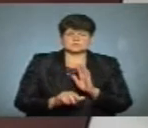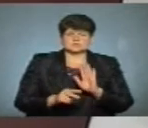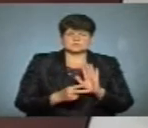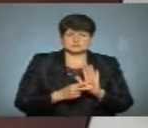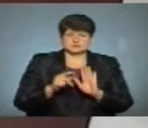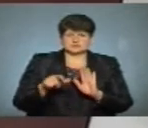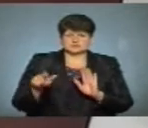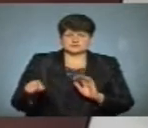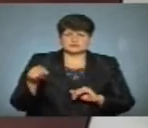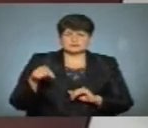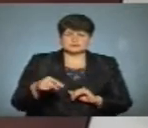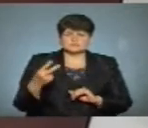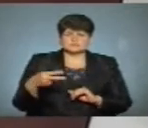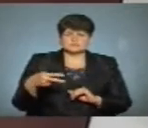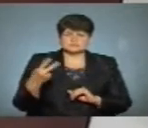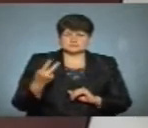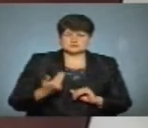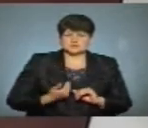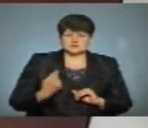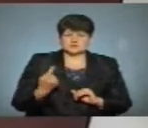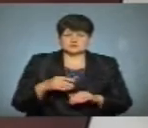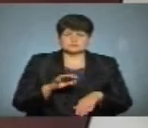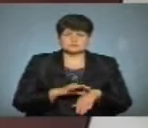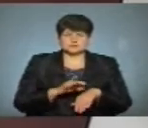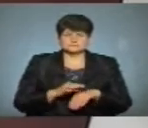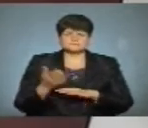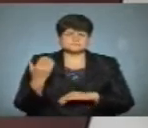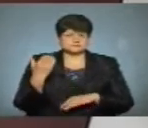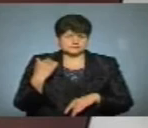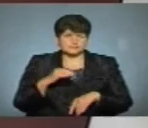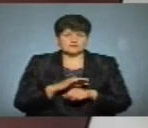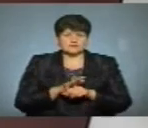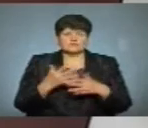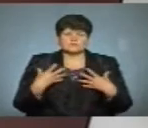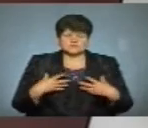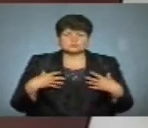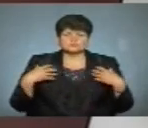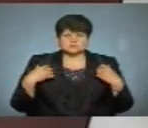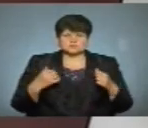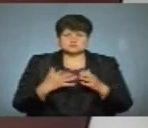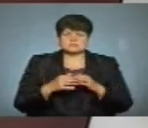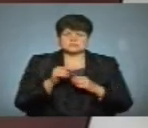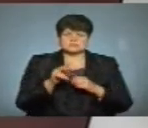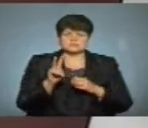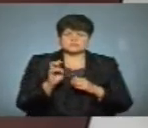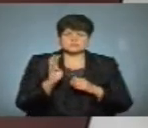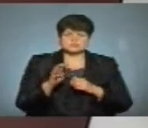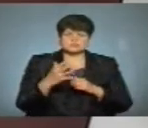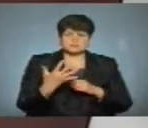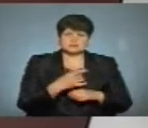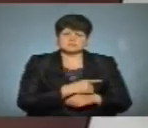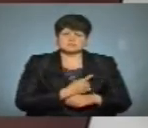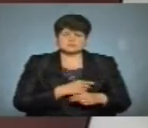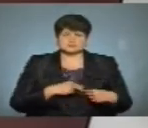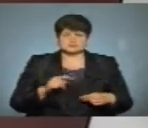1467 осіб, 1022 жителі області, які хворіли на COVID-19, уже одужали, серед них 245 медичних